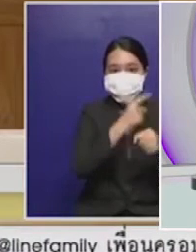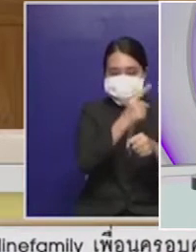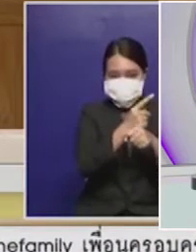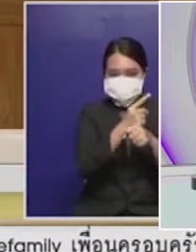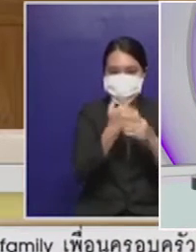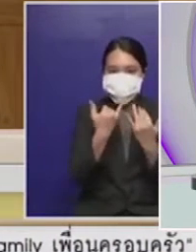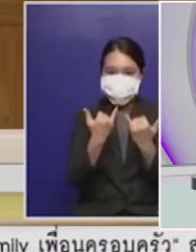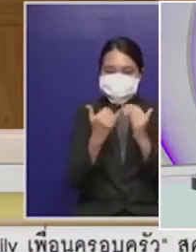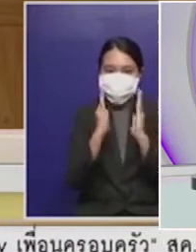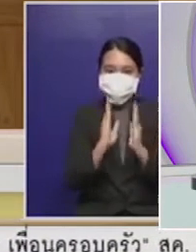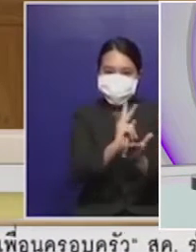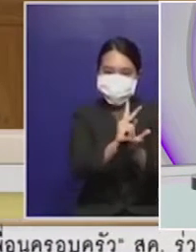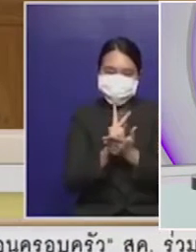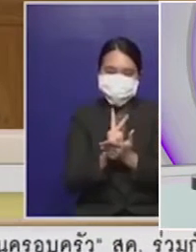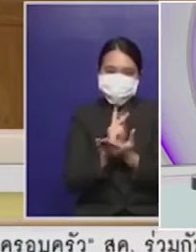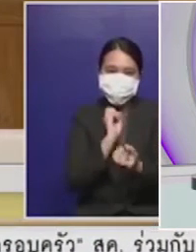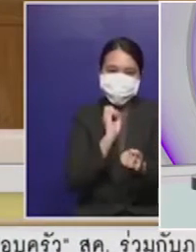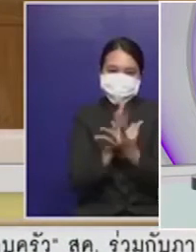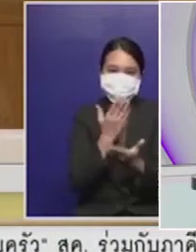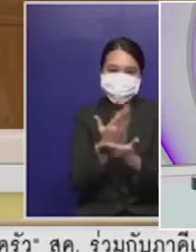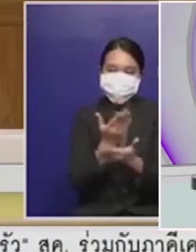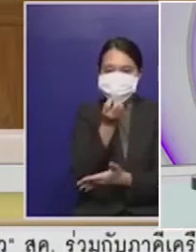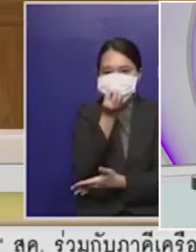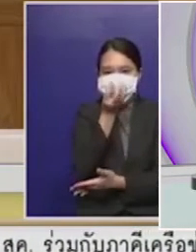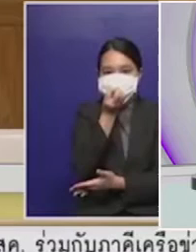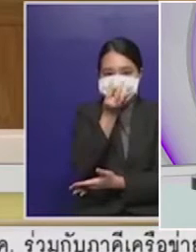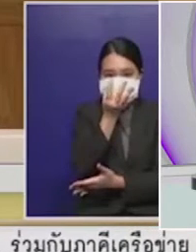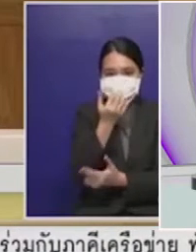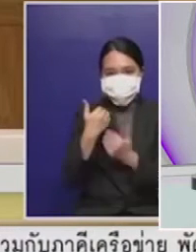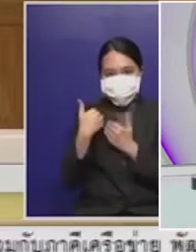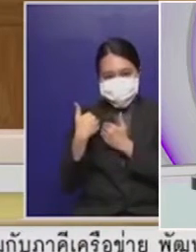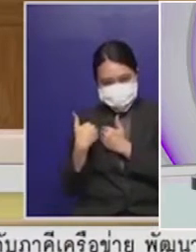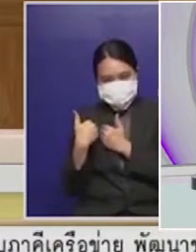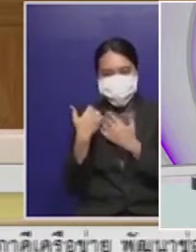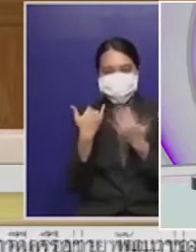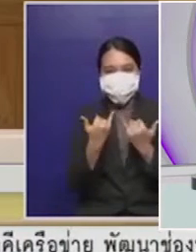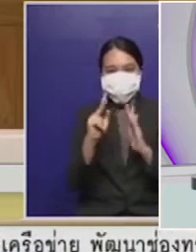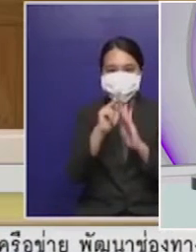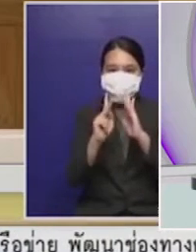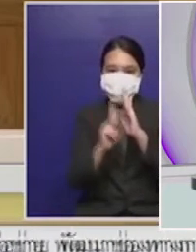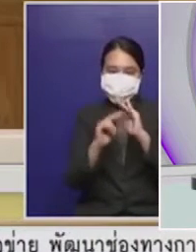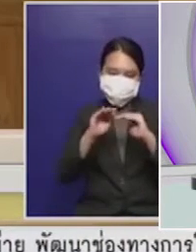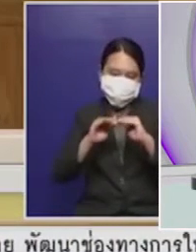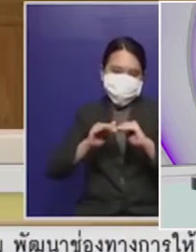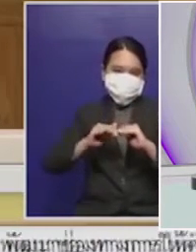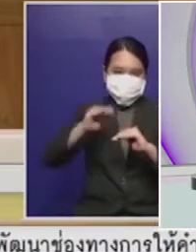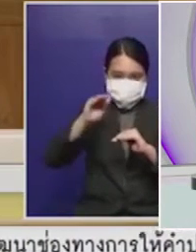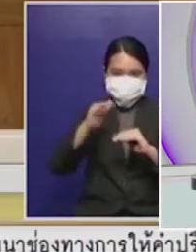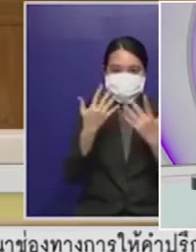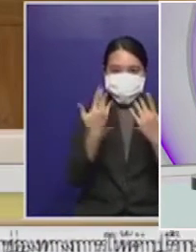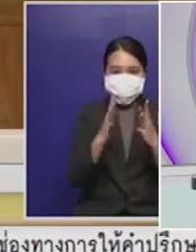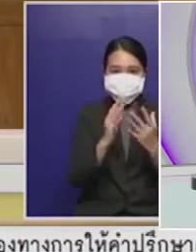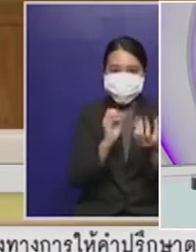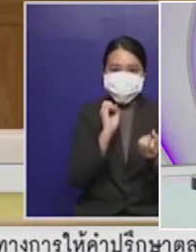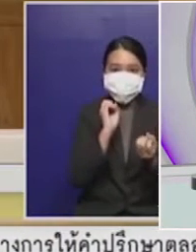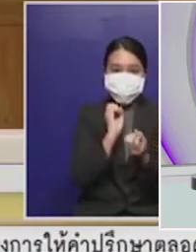2เสียงค่ะครับไอ้พรกที่เมื่อกี้เราบอกว่าใช้มา 95ปีเนี่ยก็เราเคยนำเสนอไปแล้วยกตัว